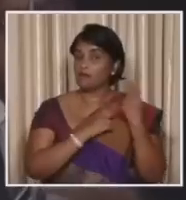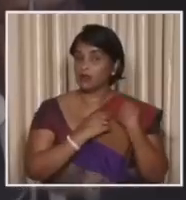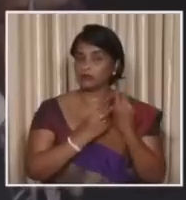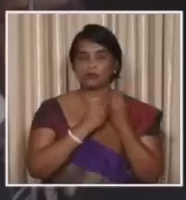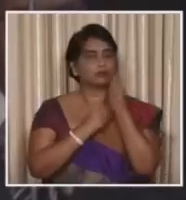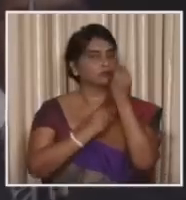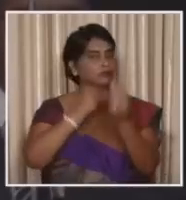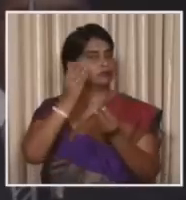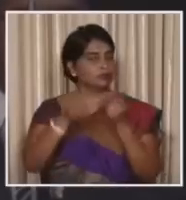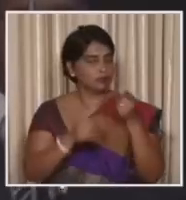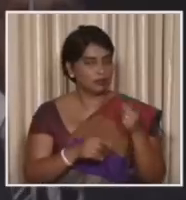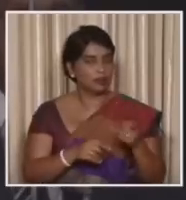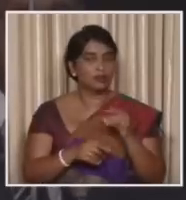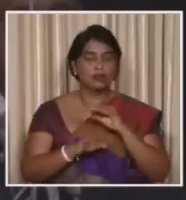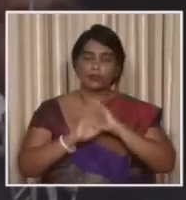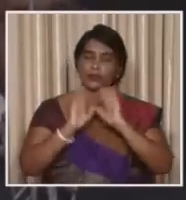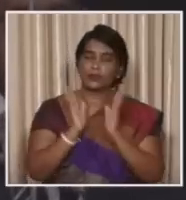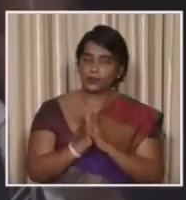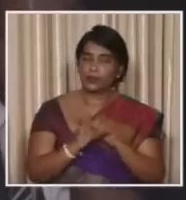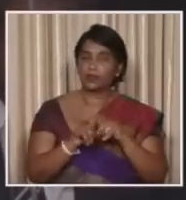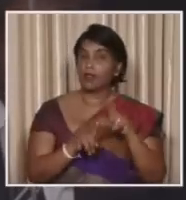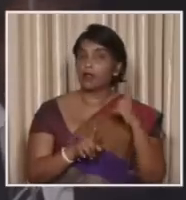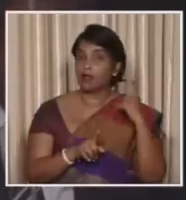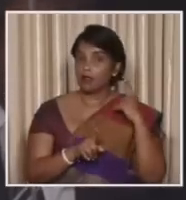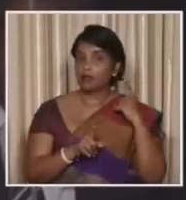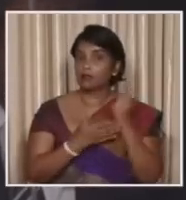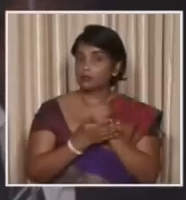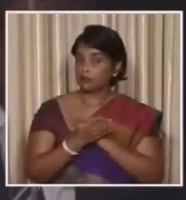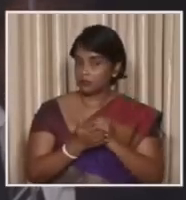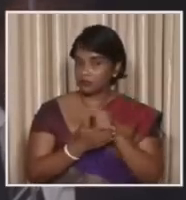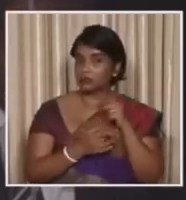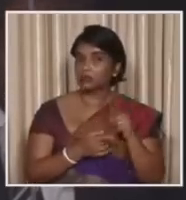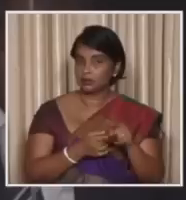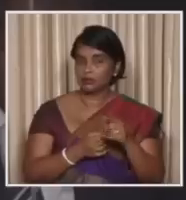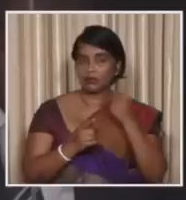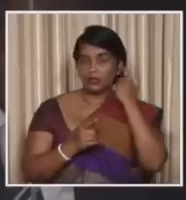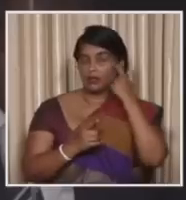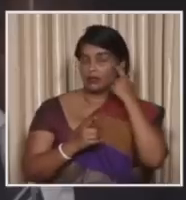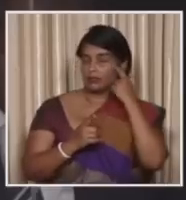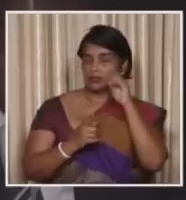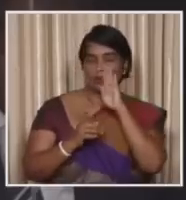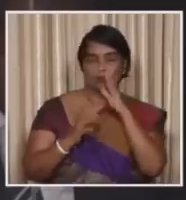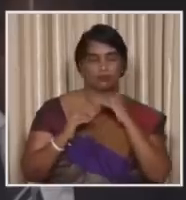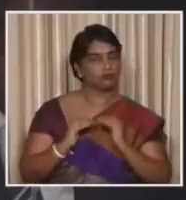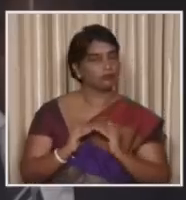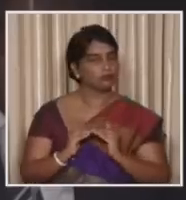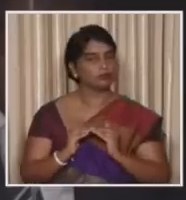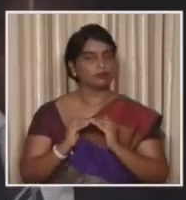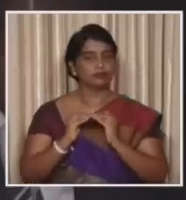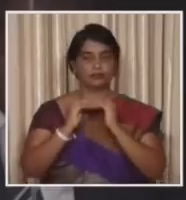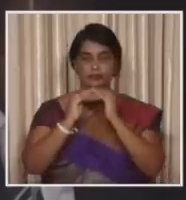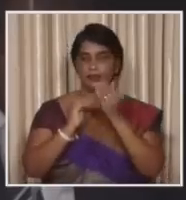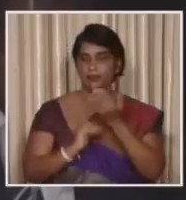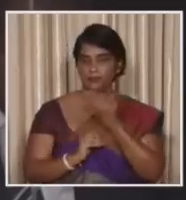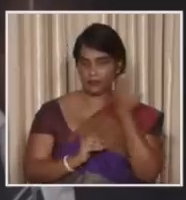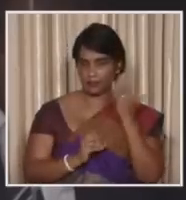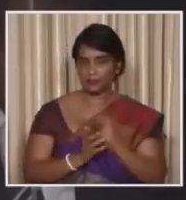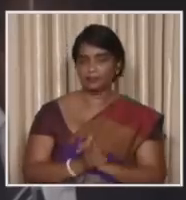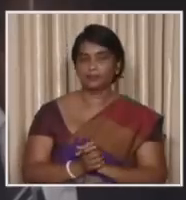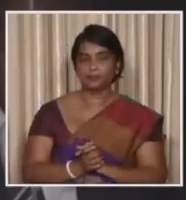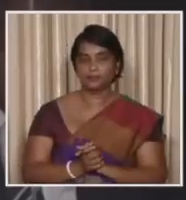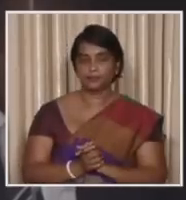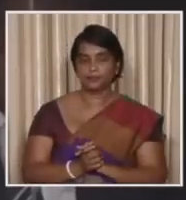බාර දෙනකොට සමත්යක් හැටියට හමුදාවේ අනිත් කට්ටියගේ මානසිකත්වය වර්ධනය වෙන්න පටන් ගත්තා.